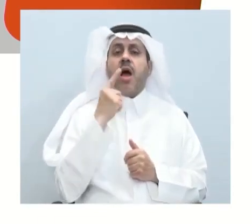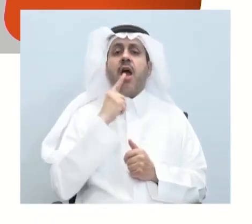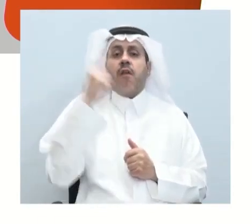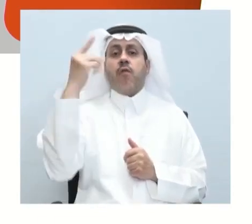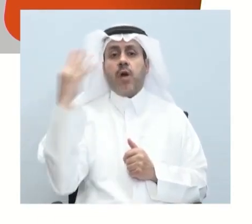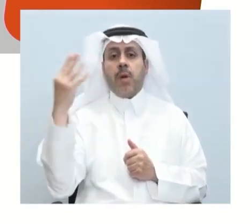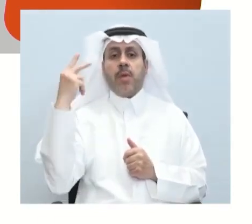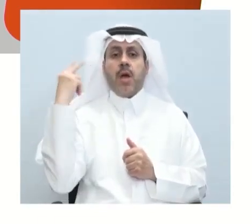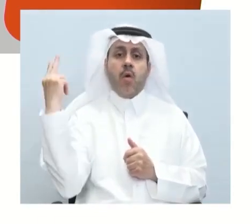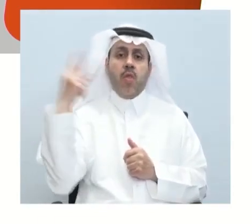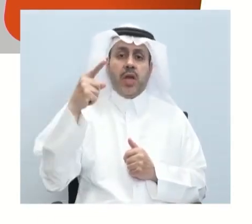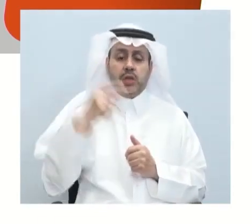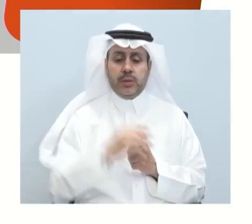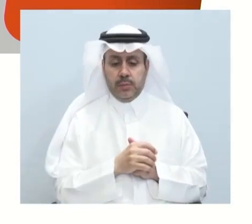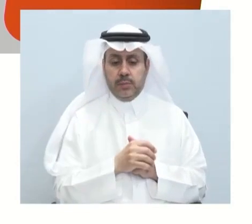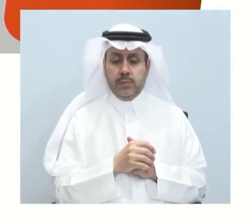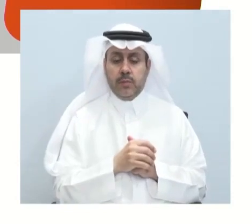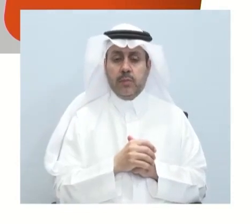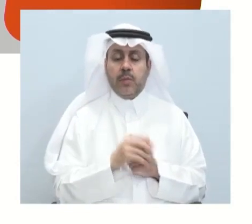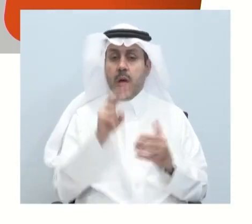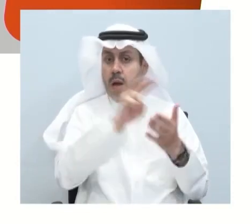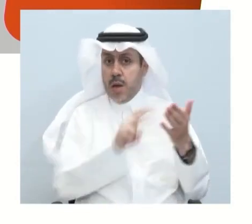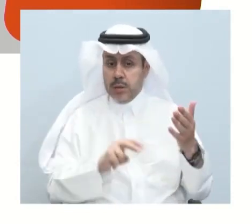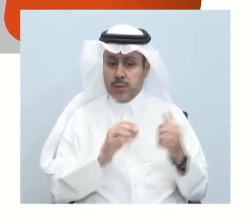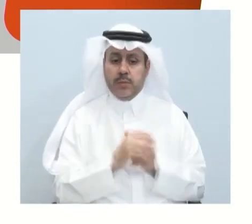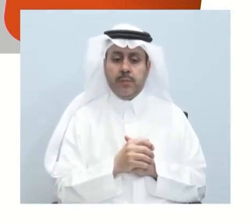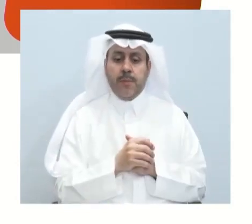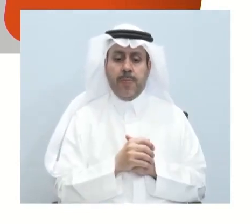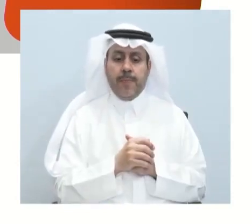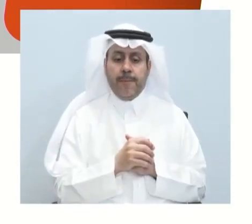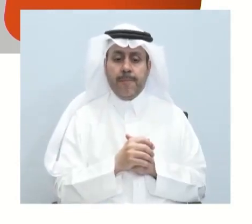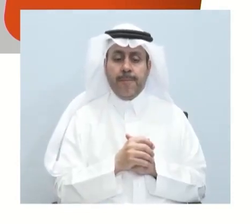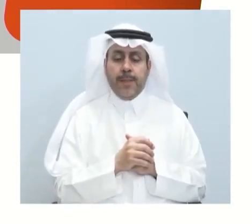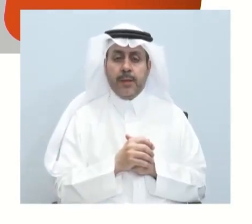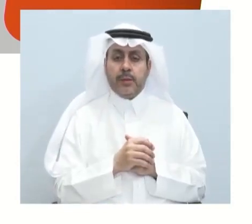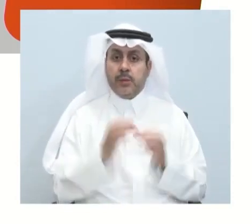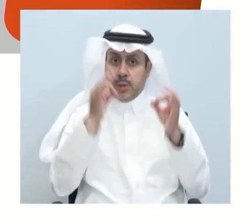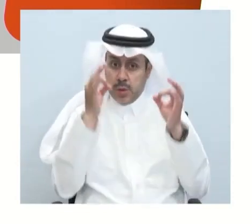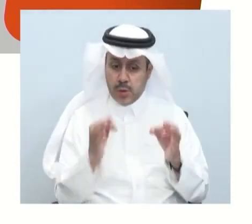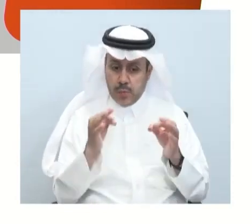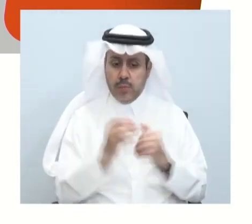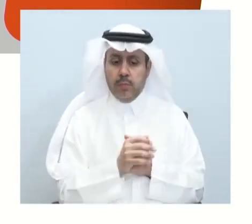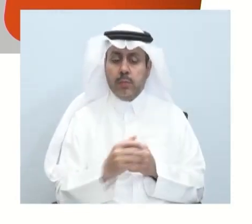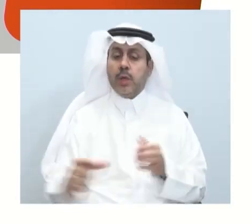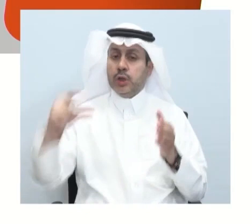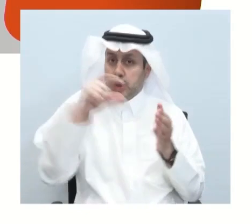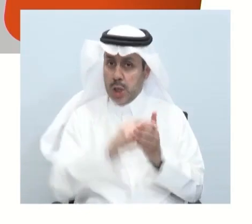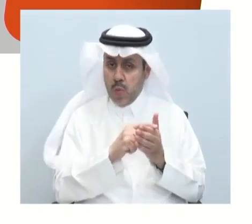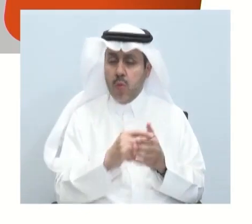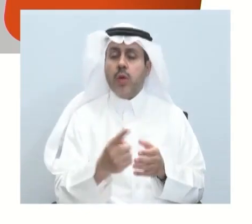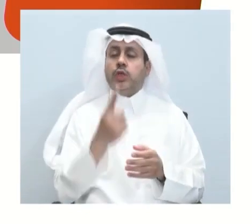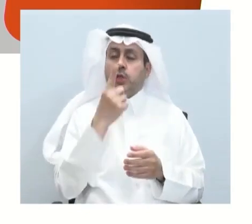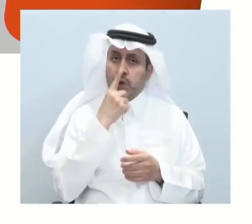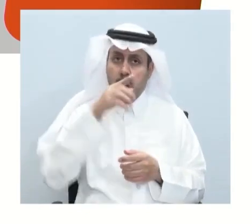لتكون بالنص الاتي ما هو نص الفقره ج تتم الدعوه لمبايعه الملك